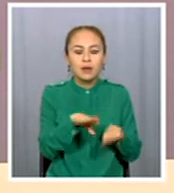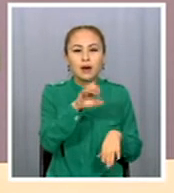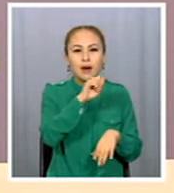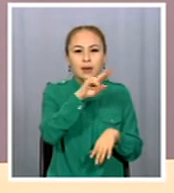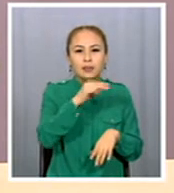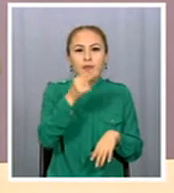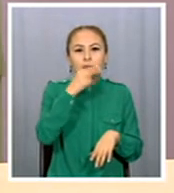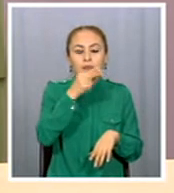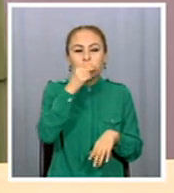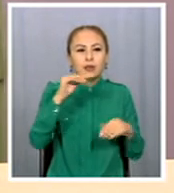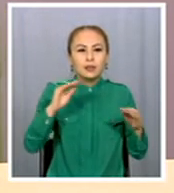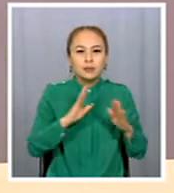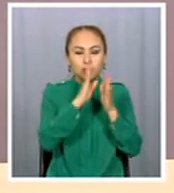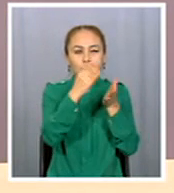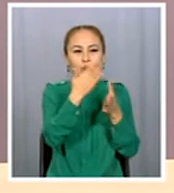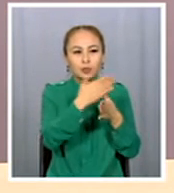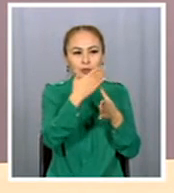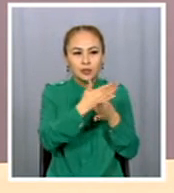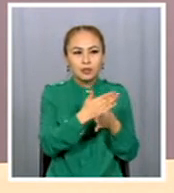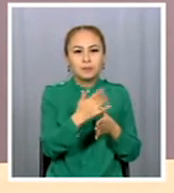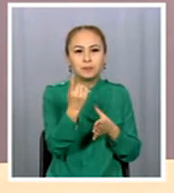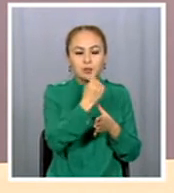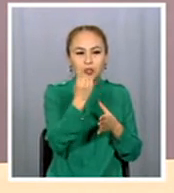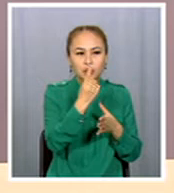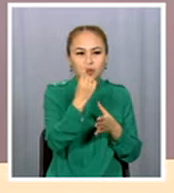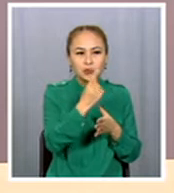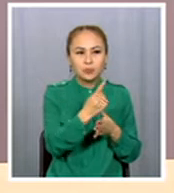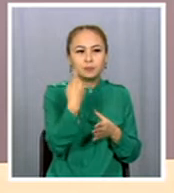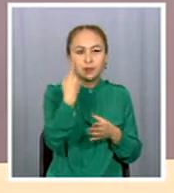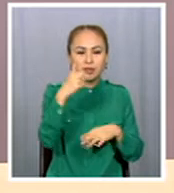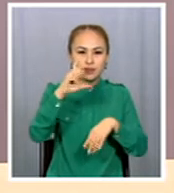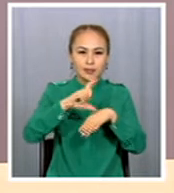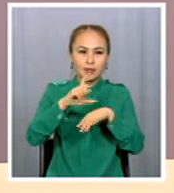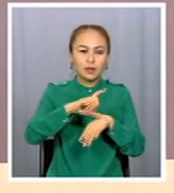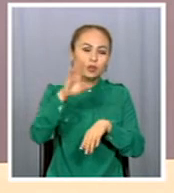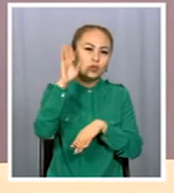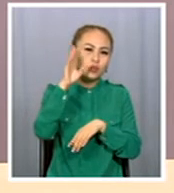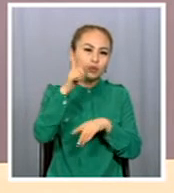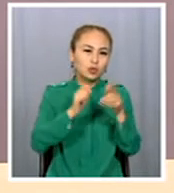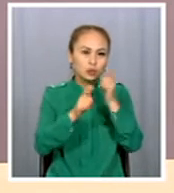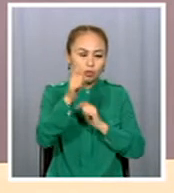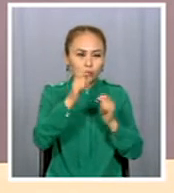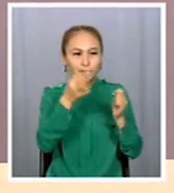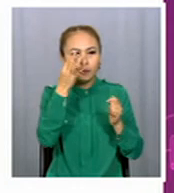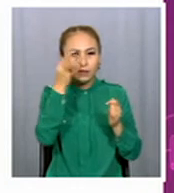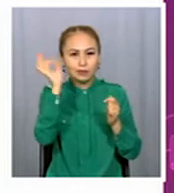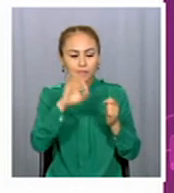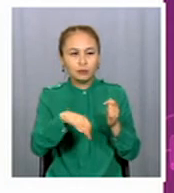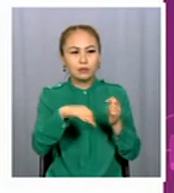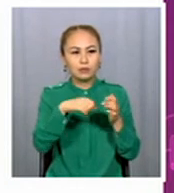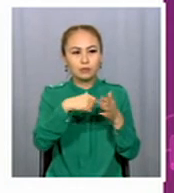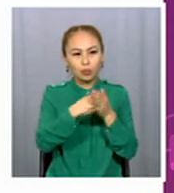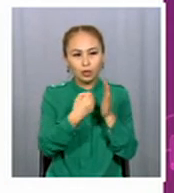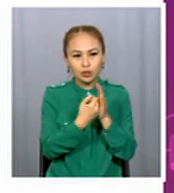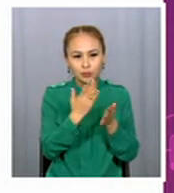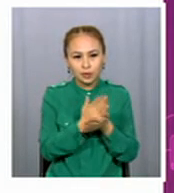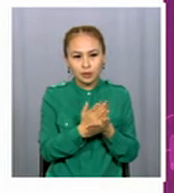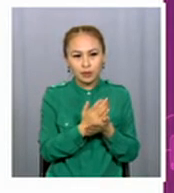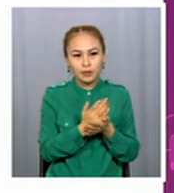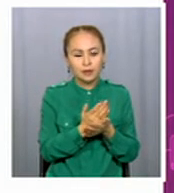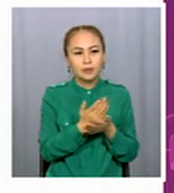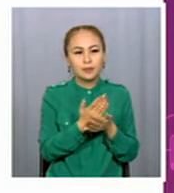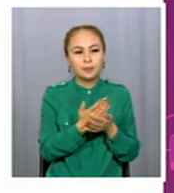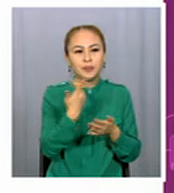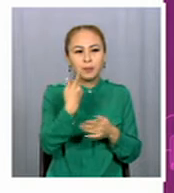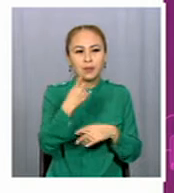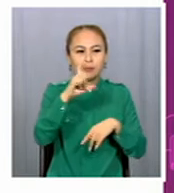таңдауға көмектесіндер. Бірінші, бір стақан сүт пен тәтті тоқаш берілген. Олай болса, бір